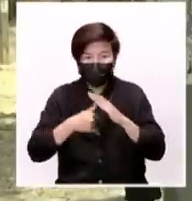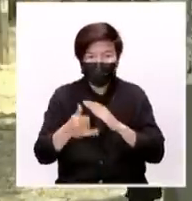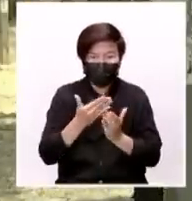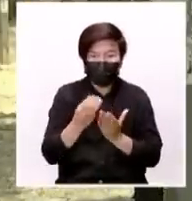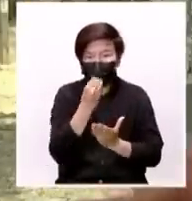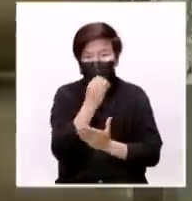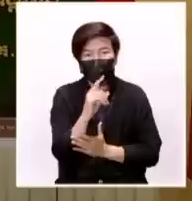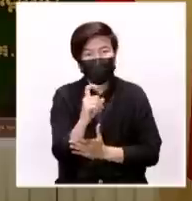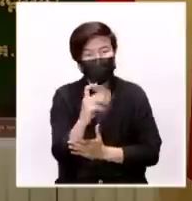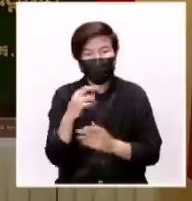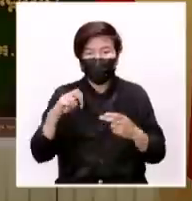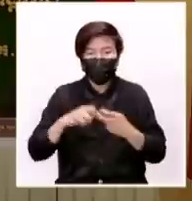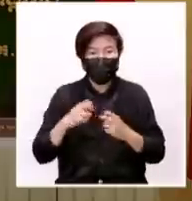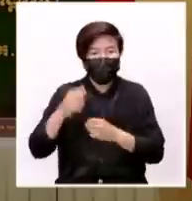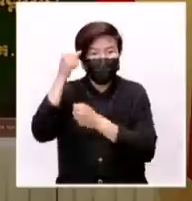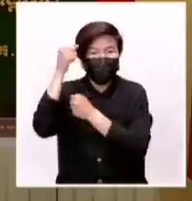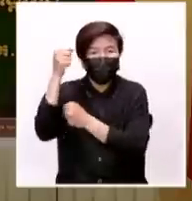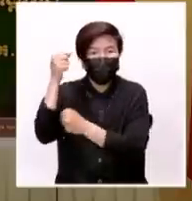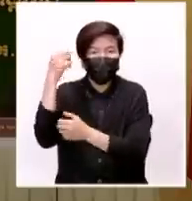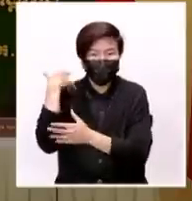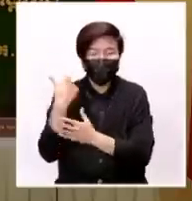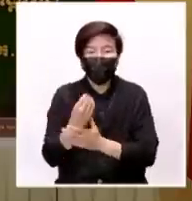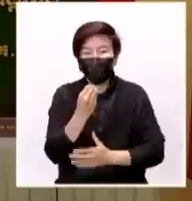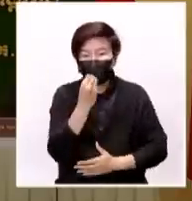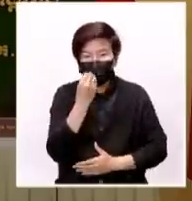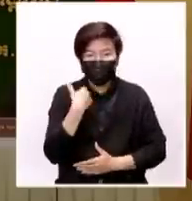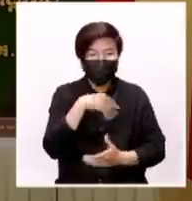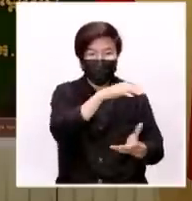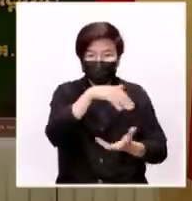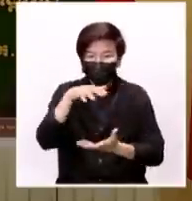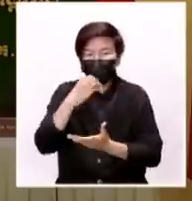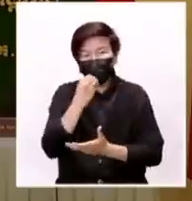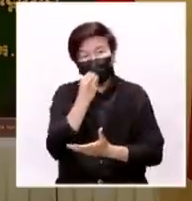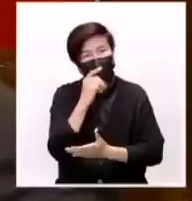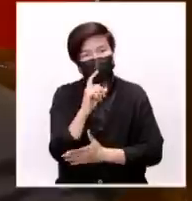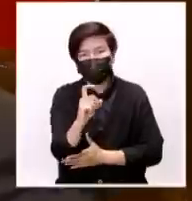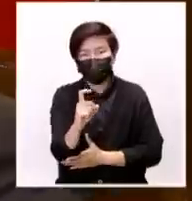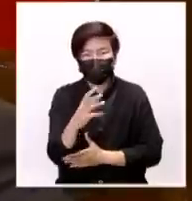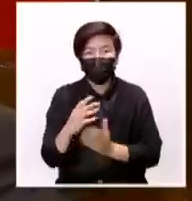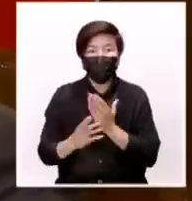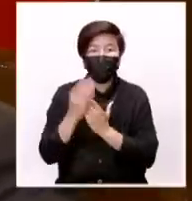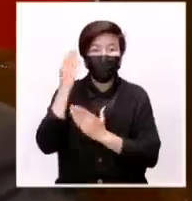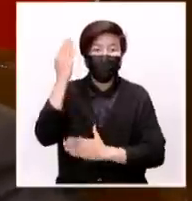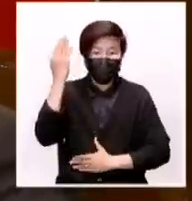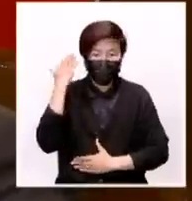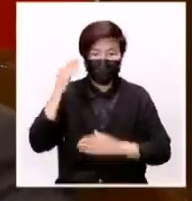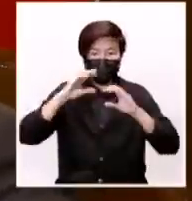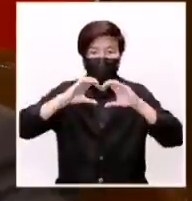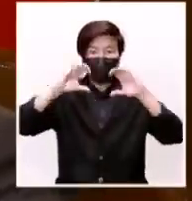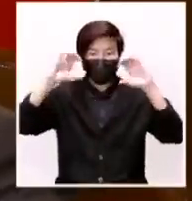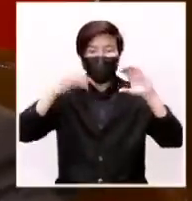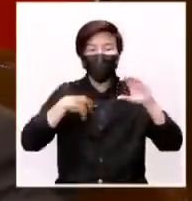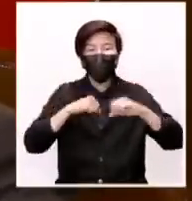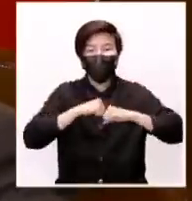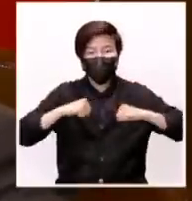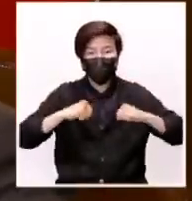ำเป็นอื่นได้แล้วก็มีการประท้วงปราบปรายด้วยนะคะเพราะว่าอาหารส่งไม่ถึงในพื้นที่ค่ะจนกระทั่งเมื่อสัปดาห์ที่ผ่านมานะคะรัฐบาลก็เริ่มผ่อนค